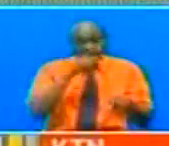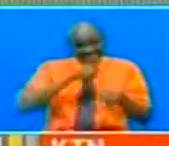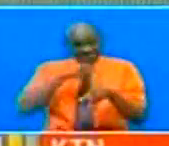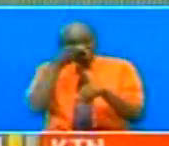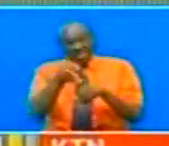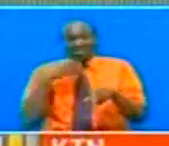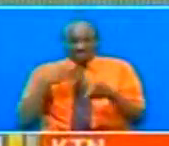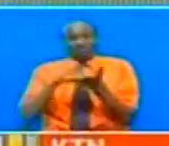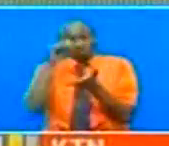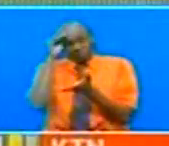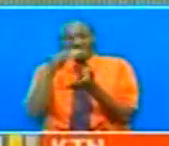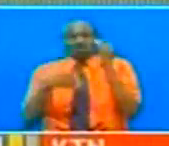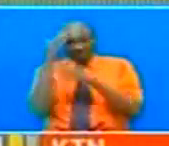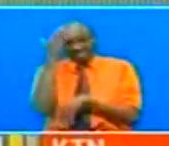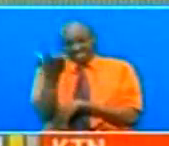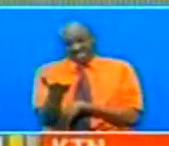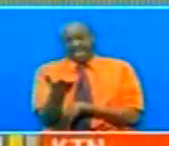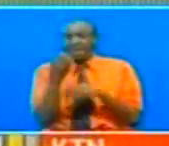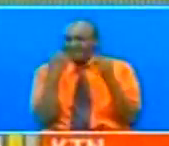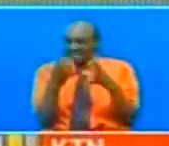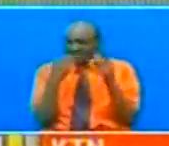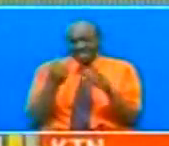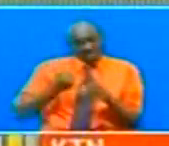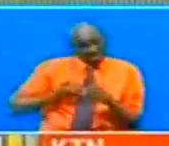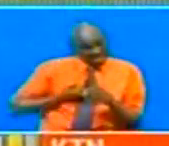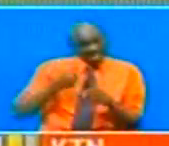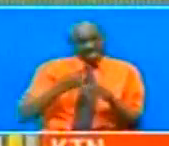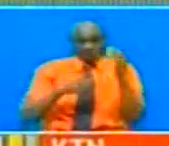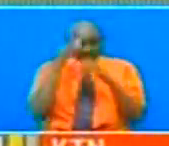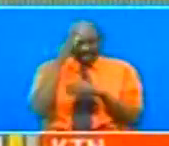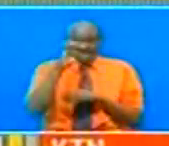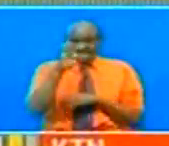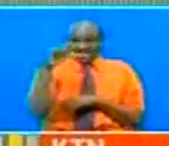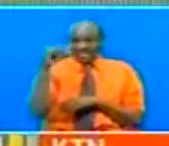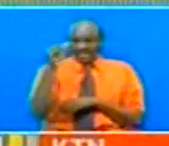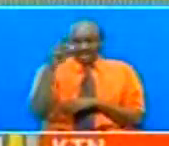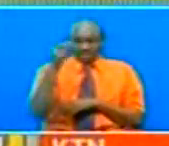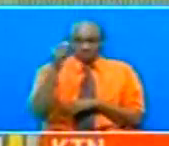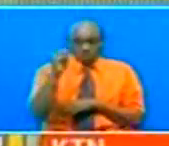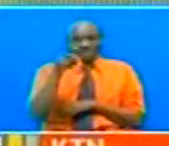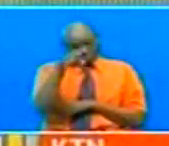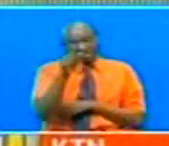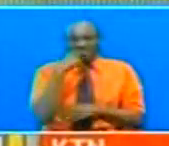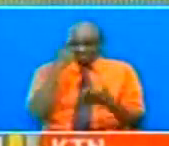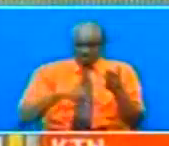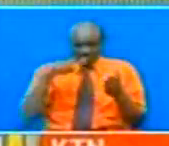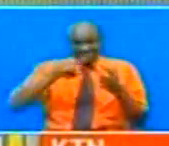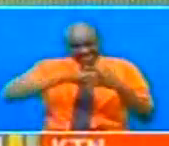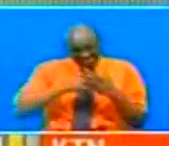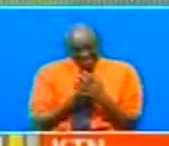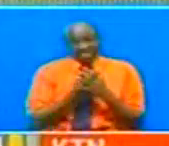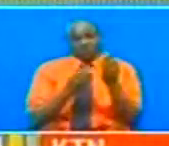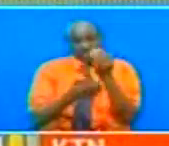ni wanafunzi. Sasa baadhi ya wanafunzi wa kike chuoni Egerton wamejipata katika hali hiyo na kuanzisha kituo cha